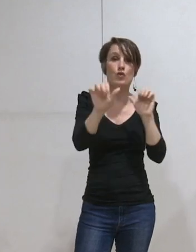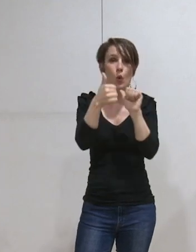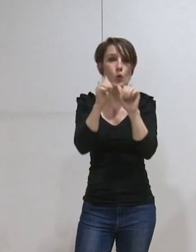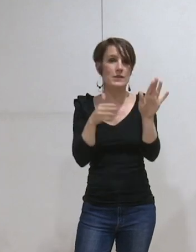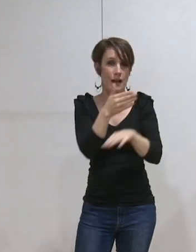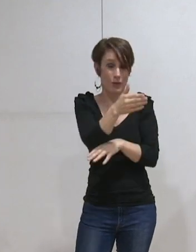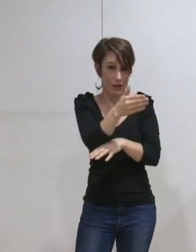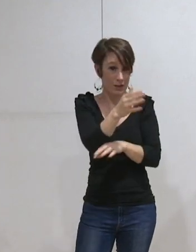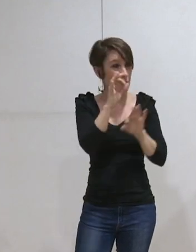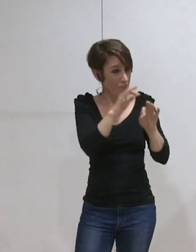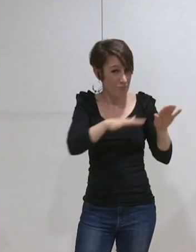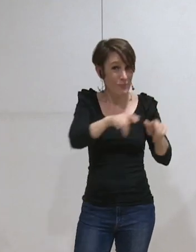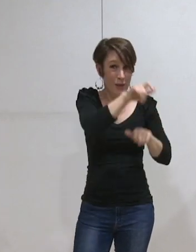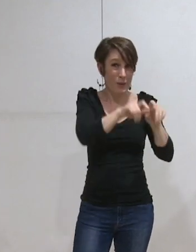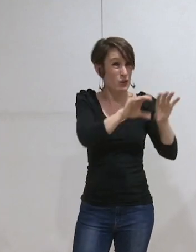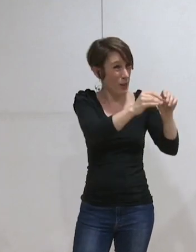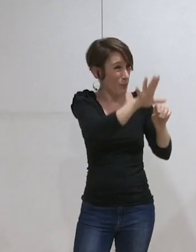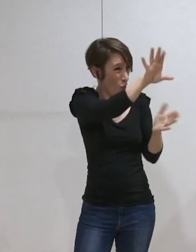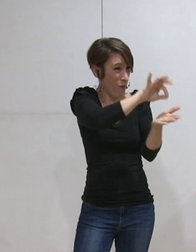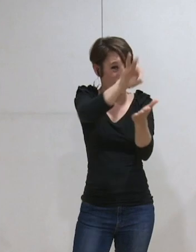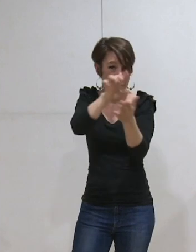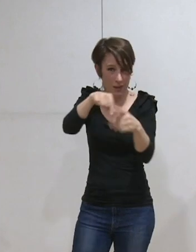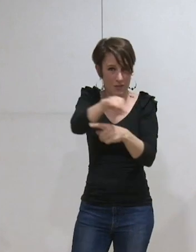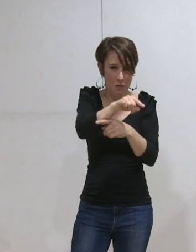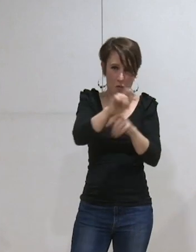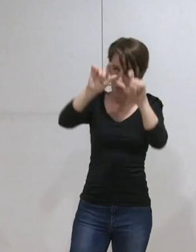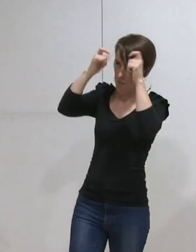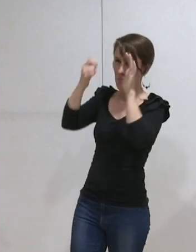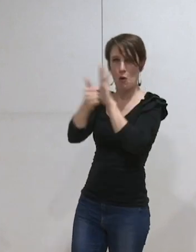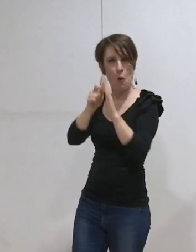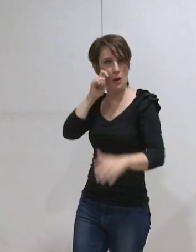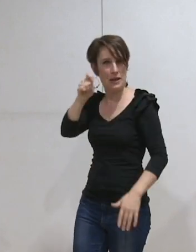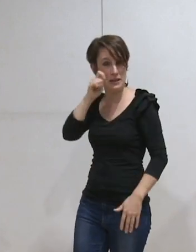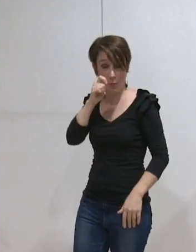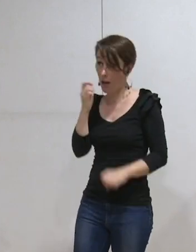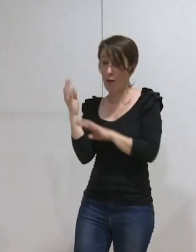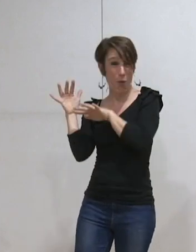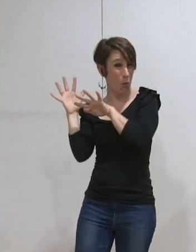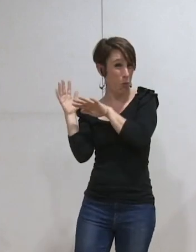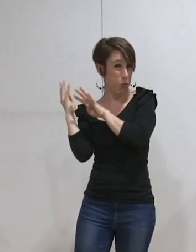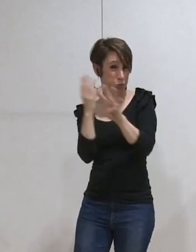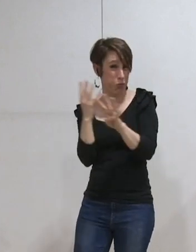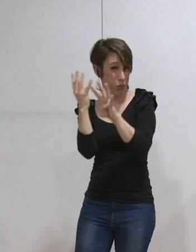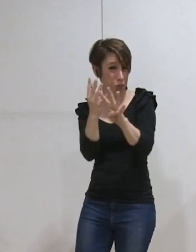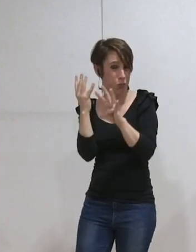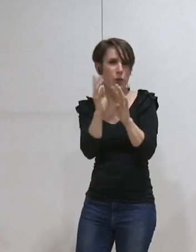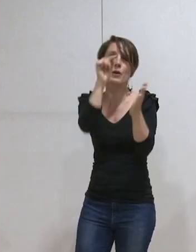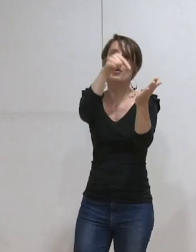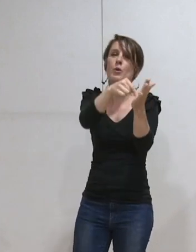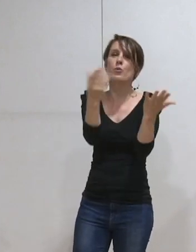le signe des habitants de leur expertise de leurs besoins cétait un succès par sa fréquentation sur le site de la